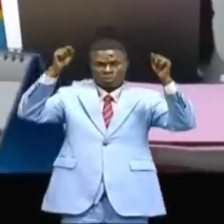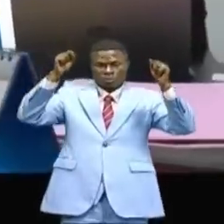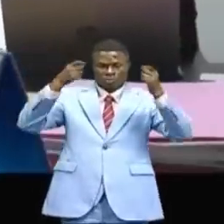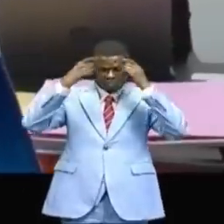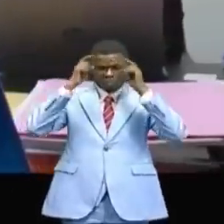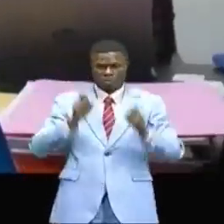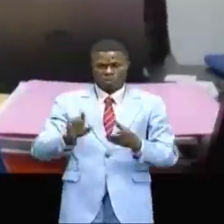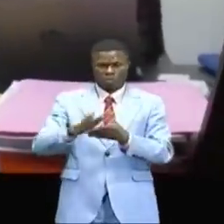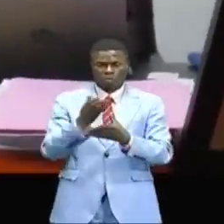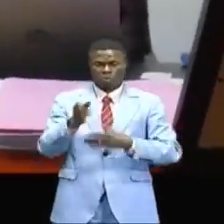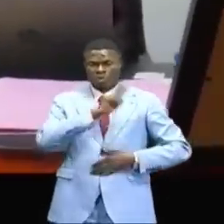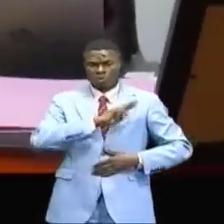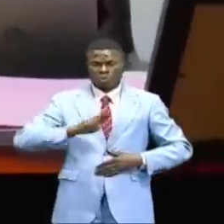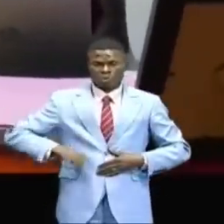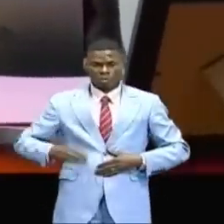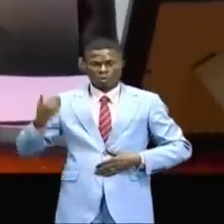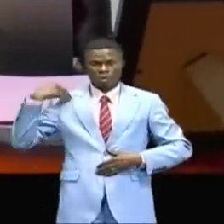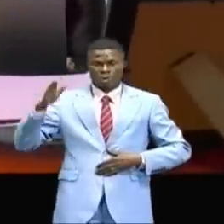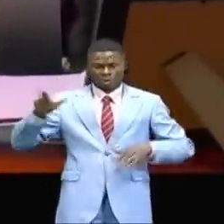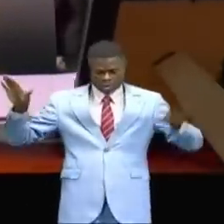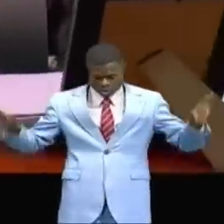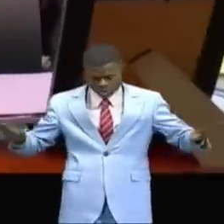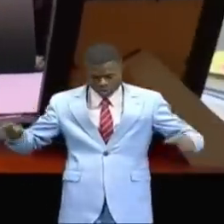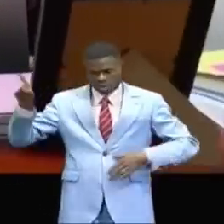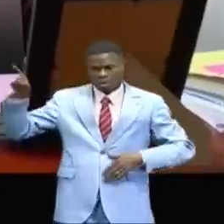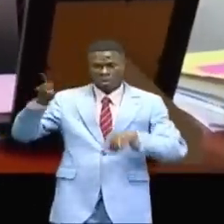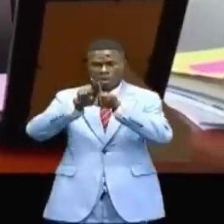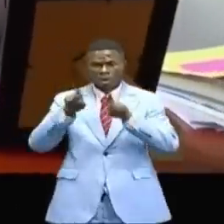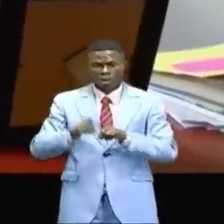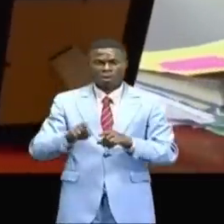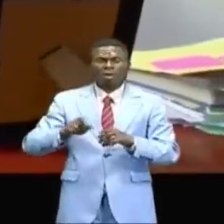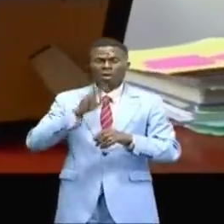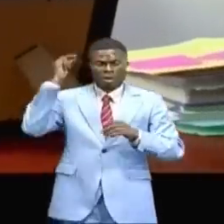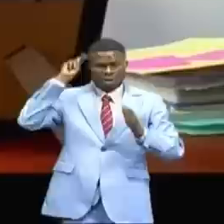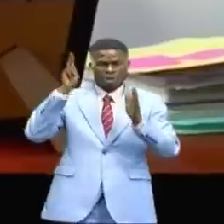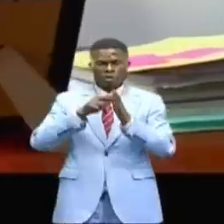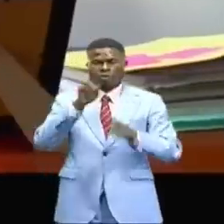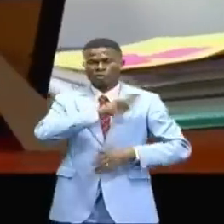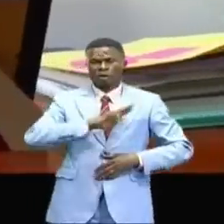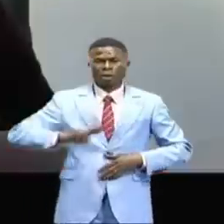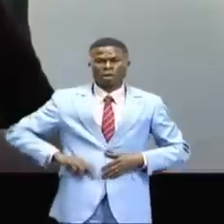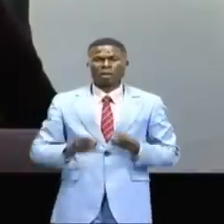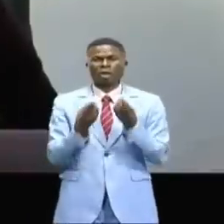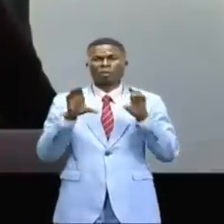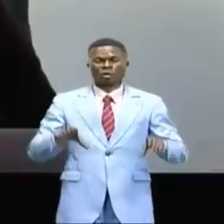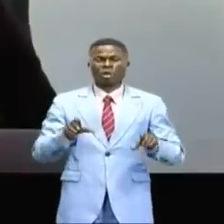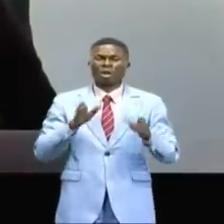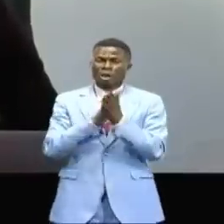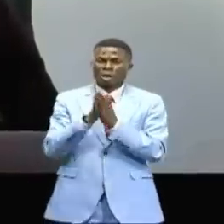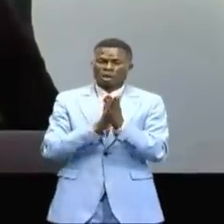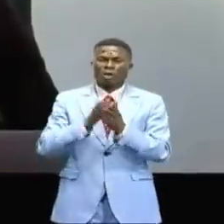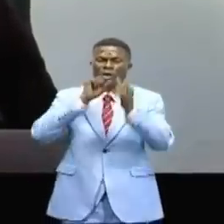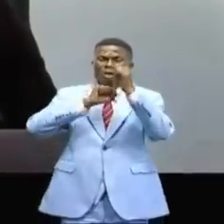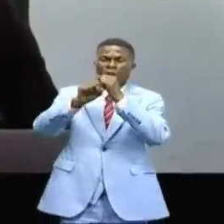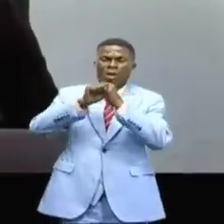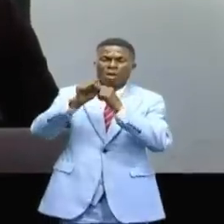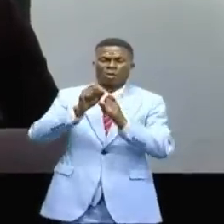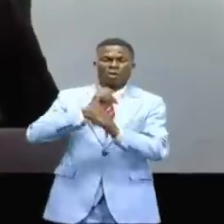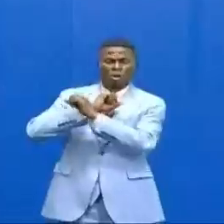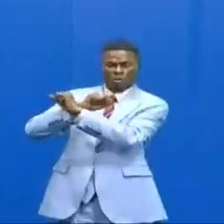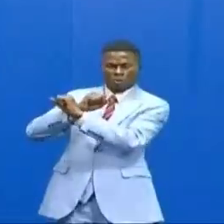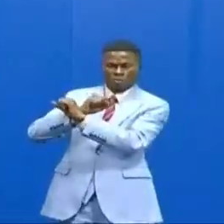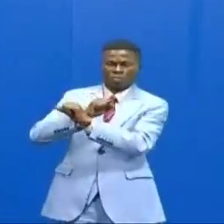l'accord entre le gouvernement de l'État des Émirats arabes unis et le gouvernement de la République démocratique du Congo relatif à la promotion et à la